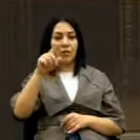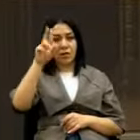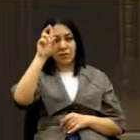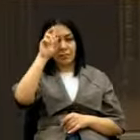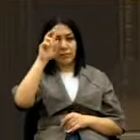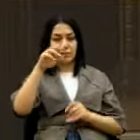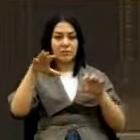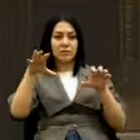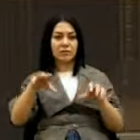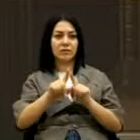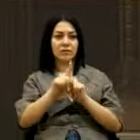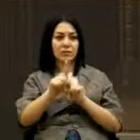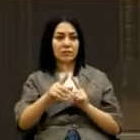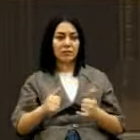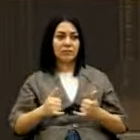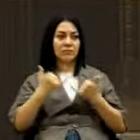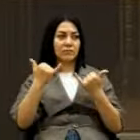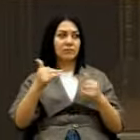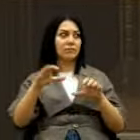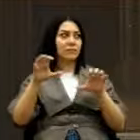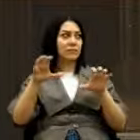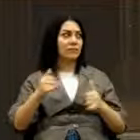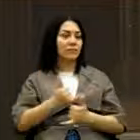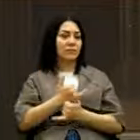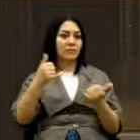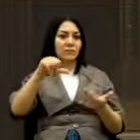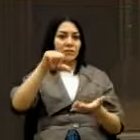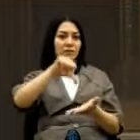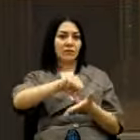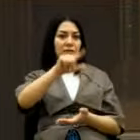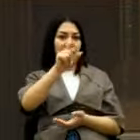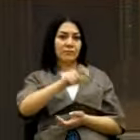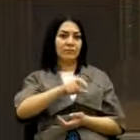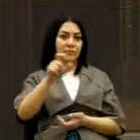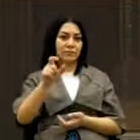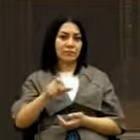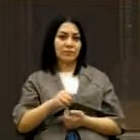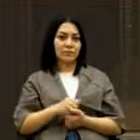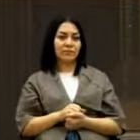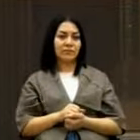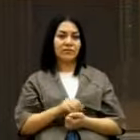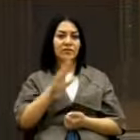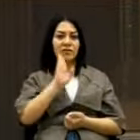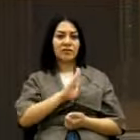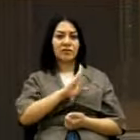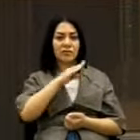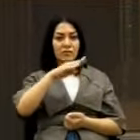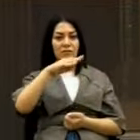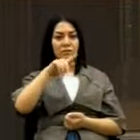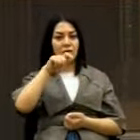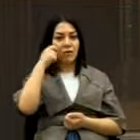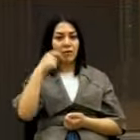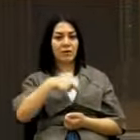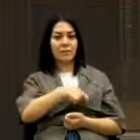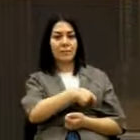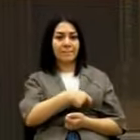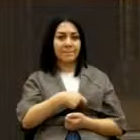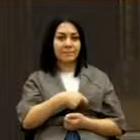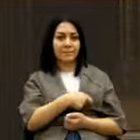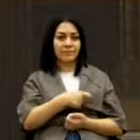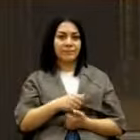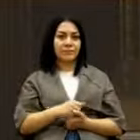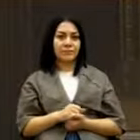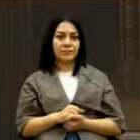նախագահ, հարգարժան ներկաներ, տիկնակ և պարոնայք, պատգամավորներ,